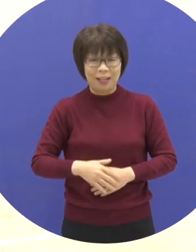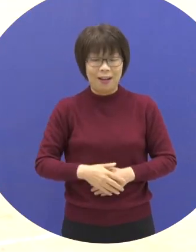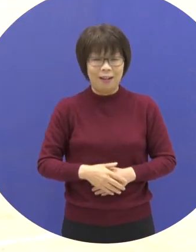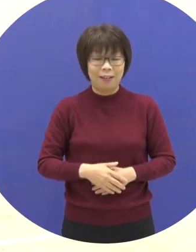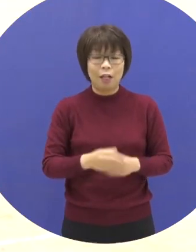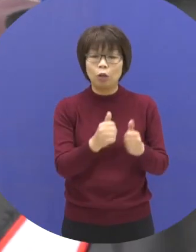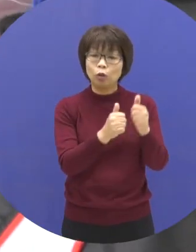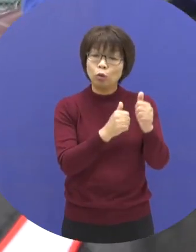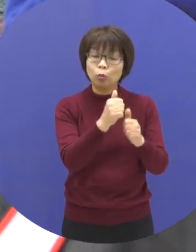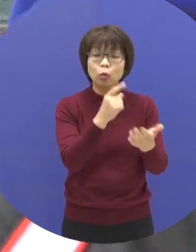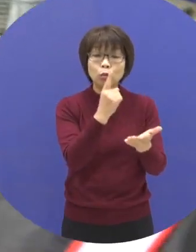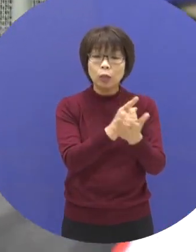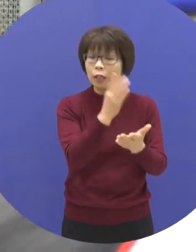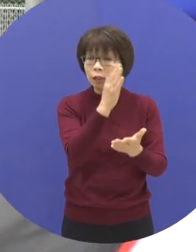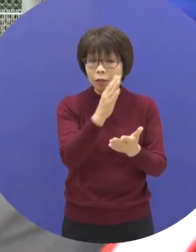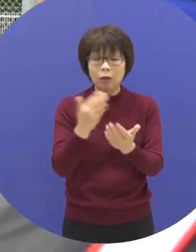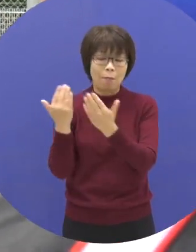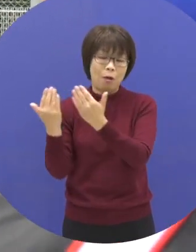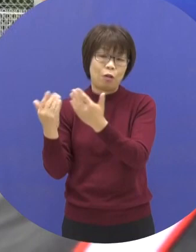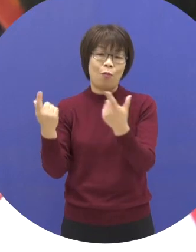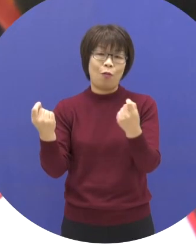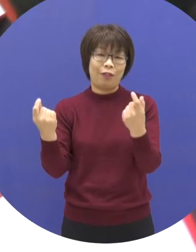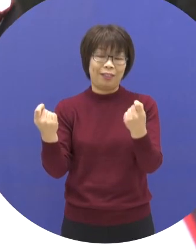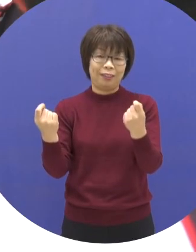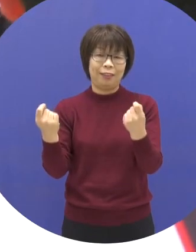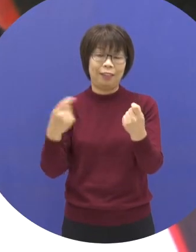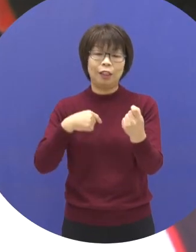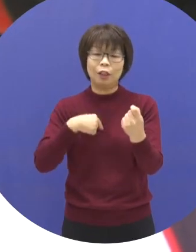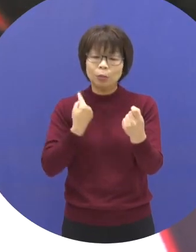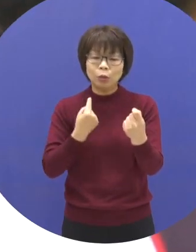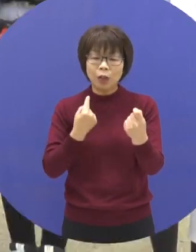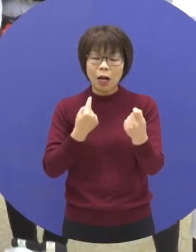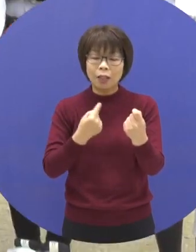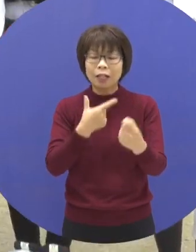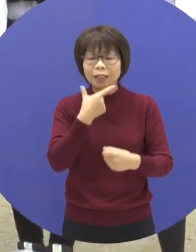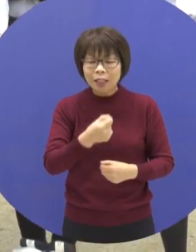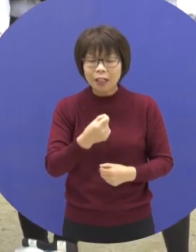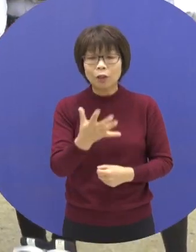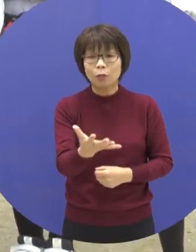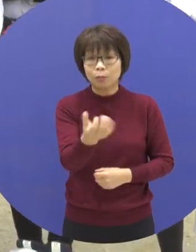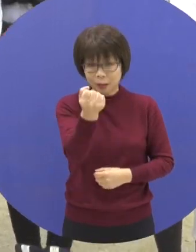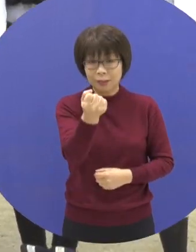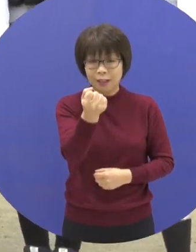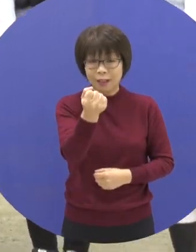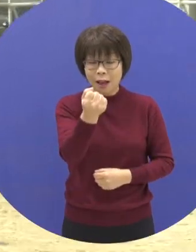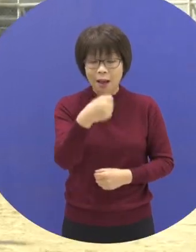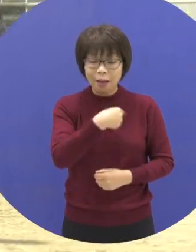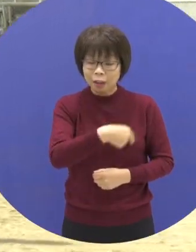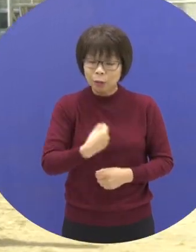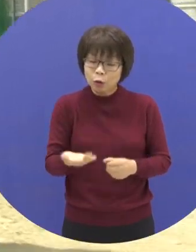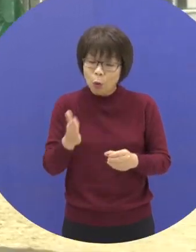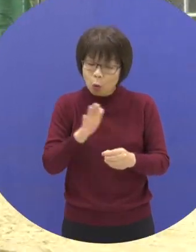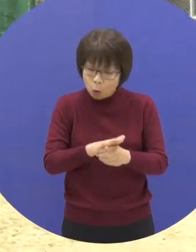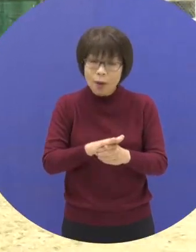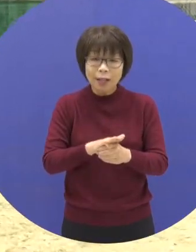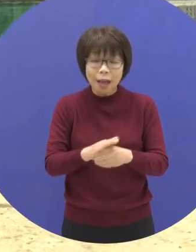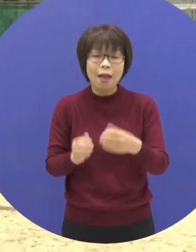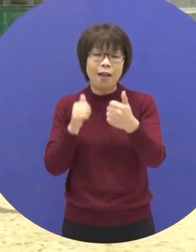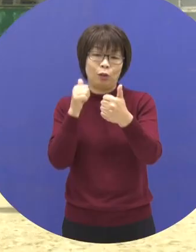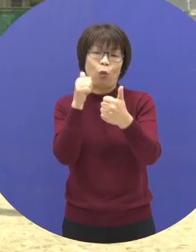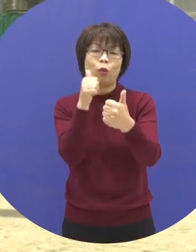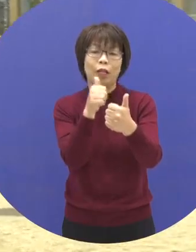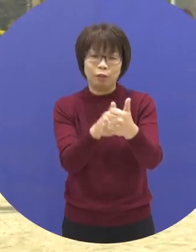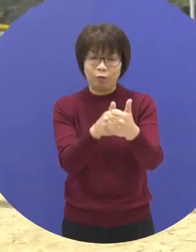とかスポーツに限らず勉強を一緒ですよねそういう自分が一生懸命やるというものを見つけて思いをもって取り組みこれがやっぱりその